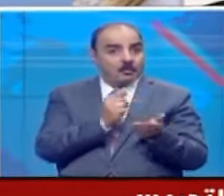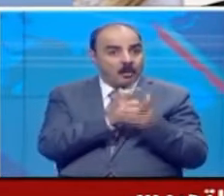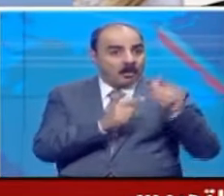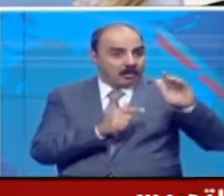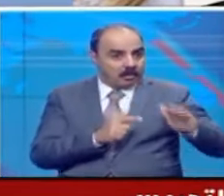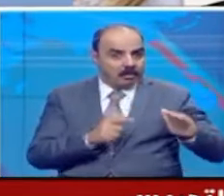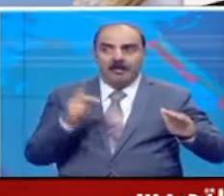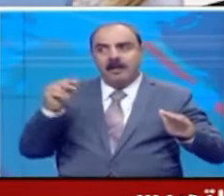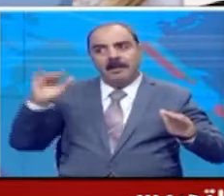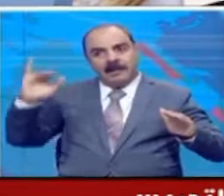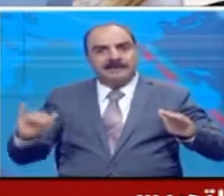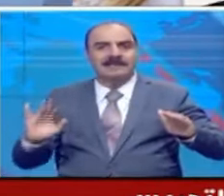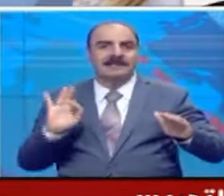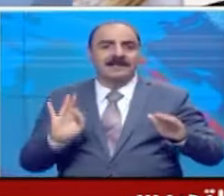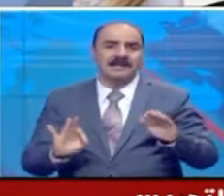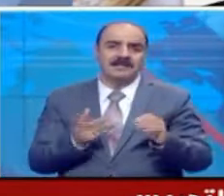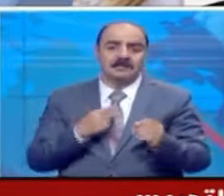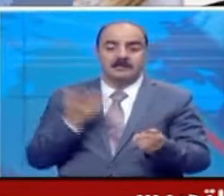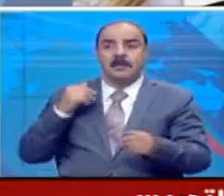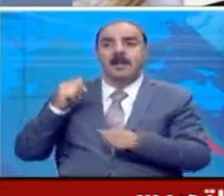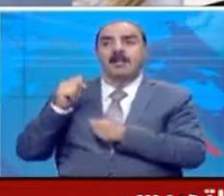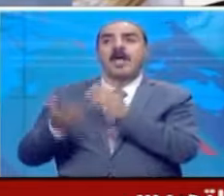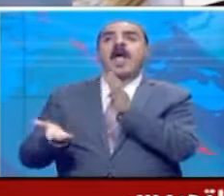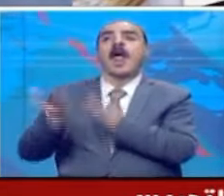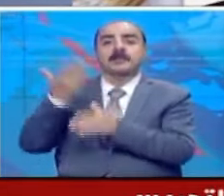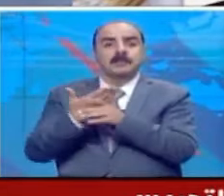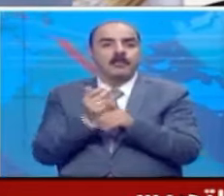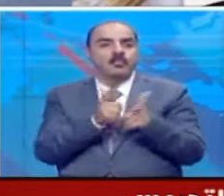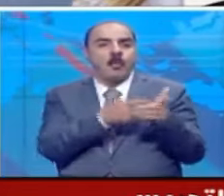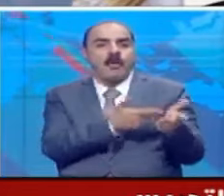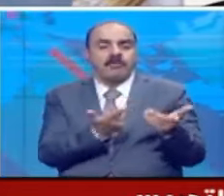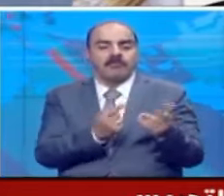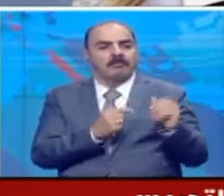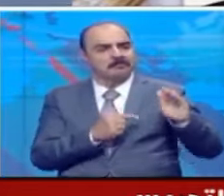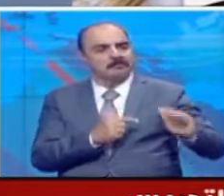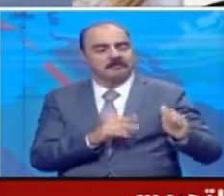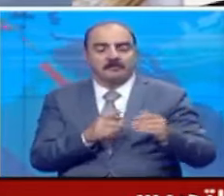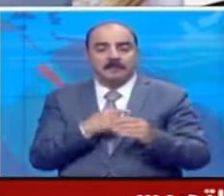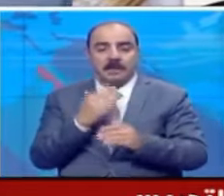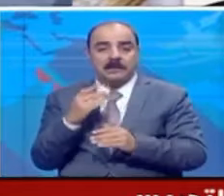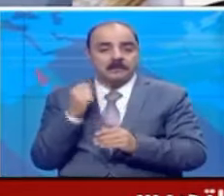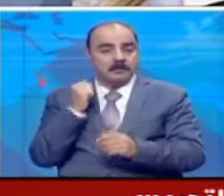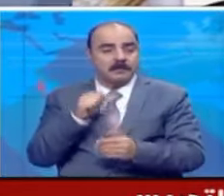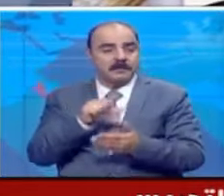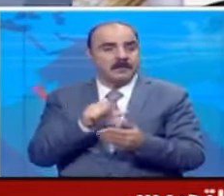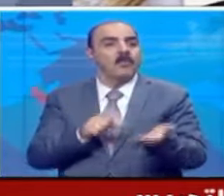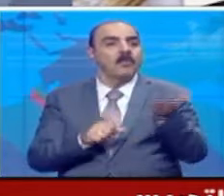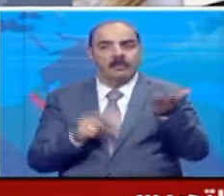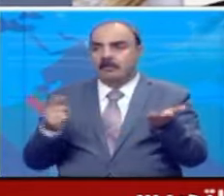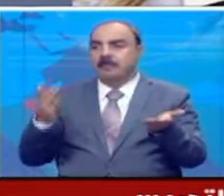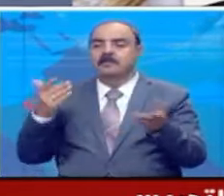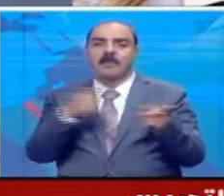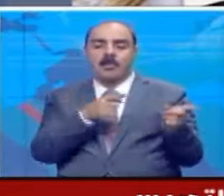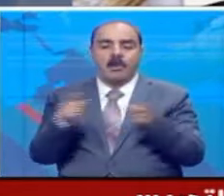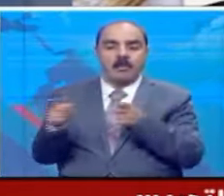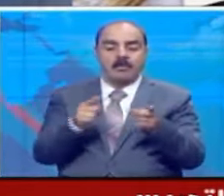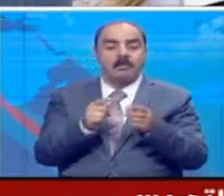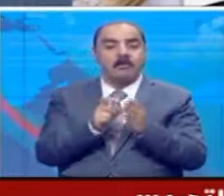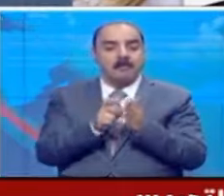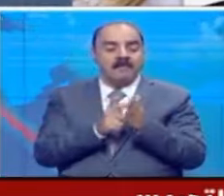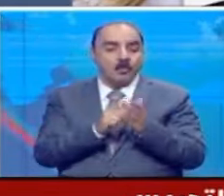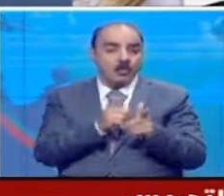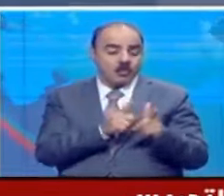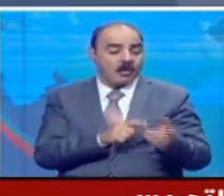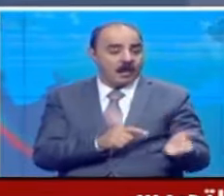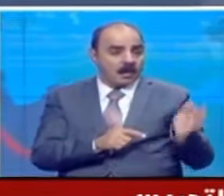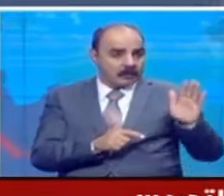هناك ارتفاع لقيمة السلع أساسية أو غير أساسية نتيجة ارتفاع سعر الدولار، مفترض